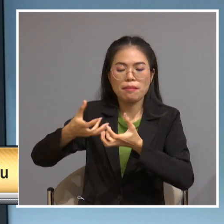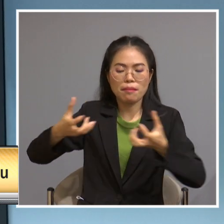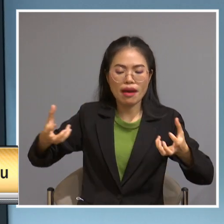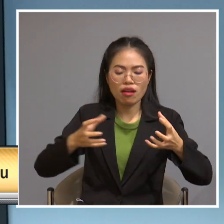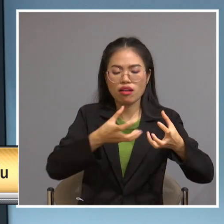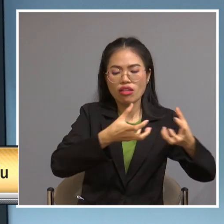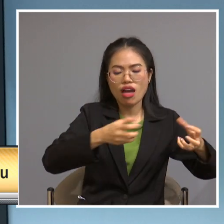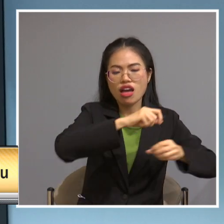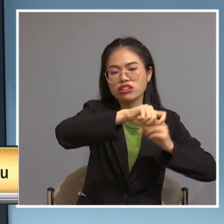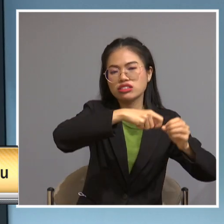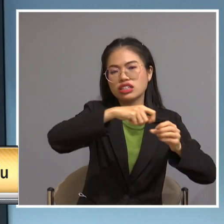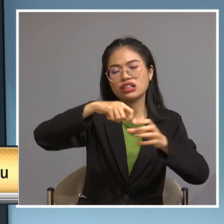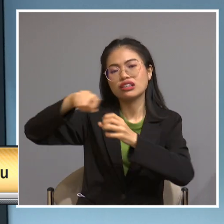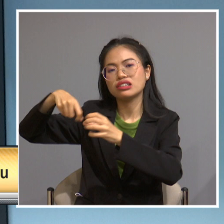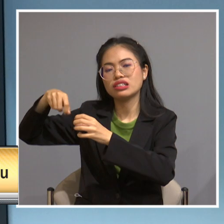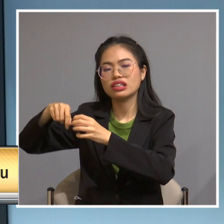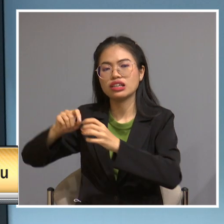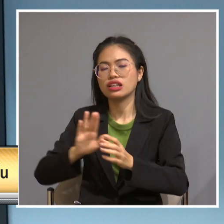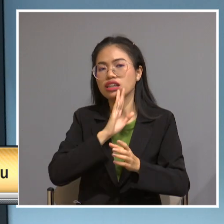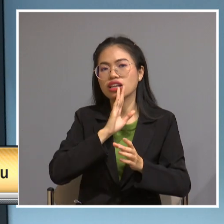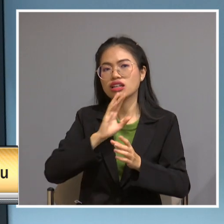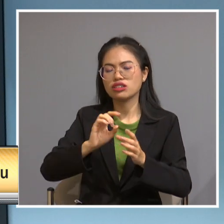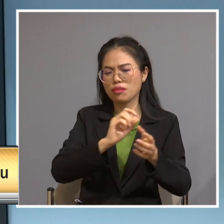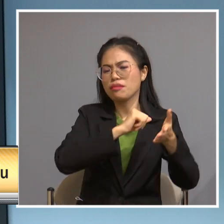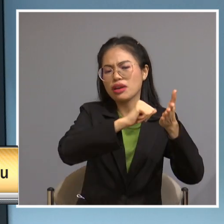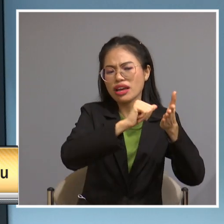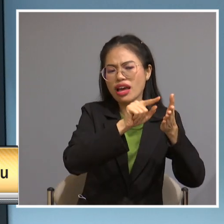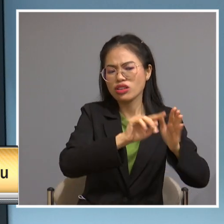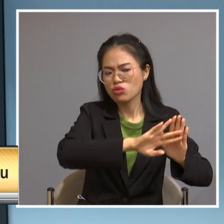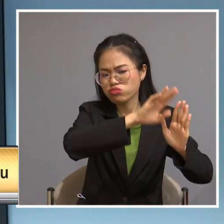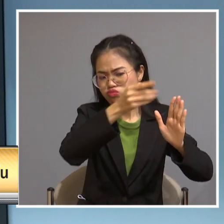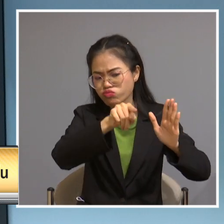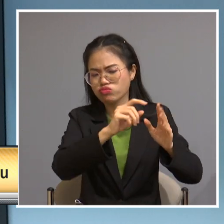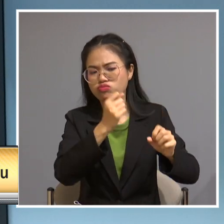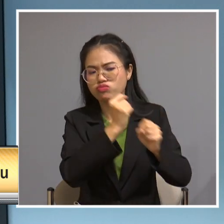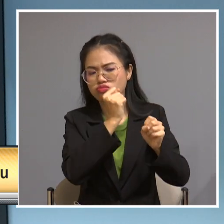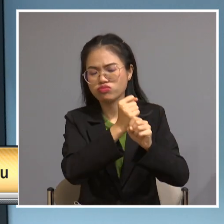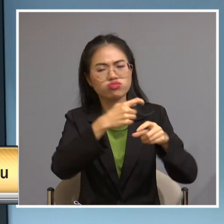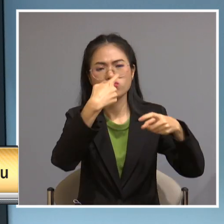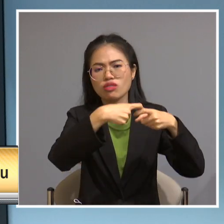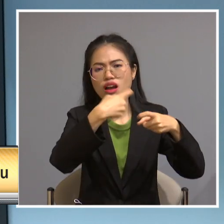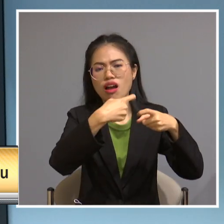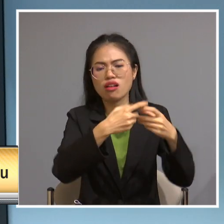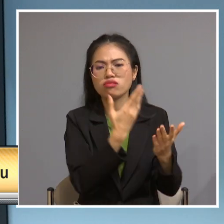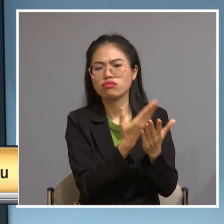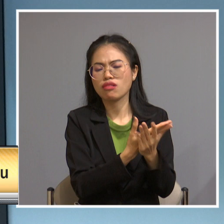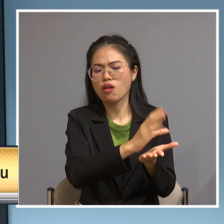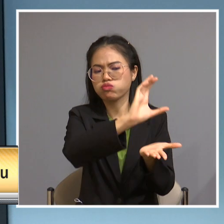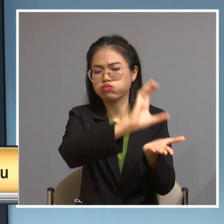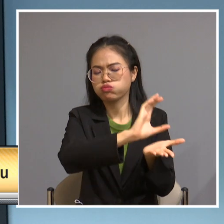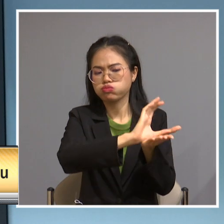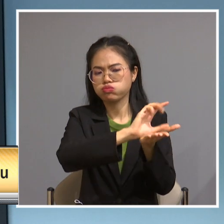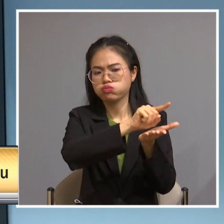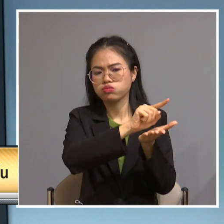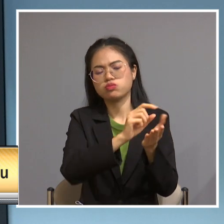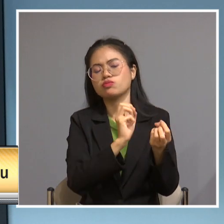ผมเรีนเลยวาการทจะไปแก้ที่ไปทางขนทกท้ายจะยากมากจะใช้เงินมากแล้ท้องถินเ